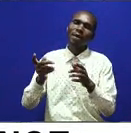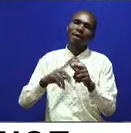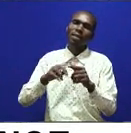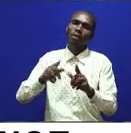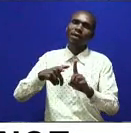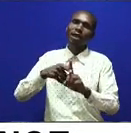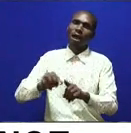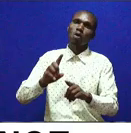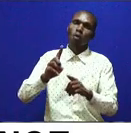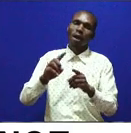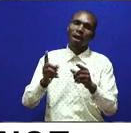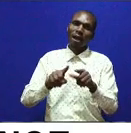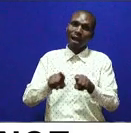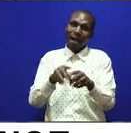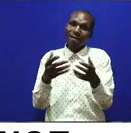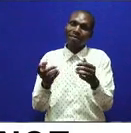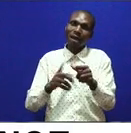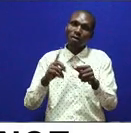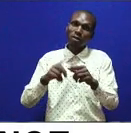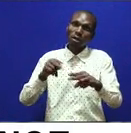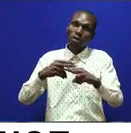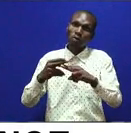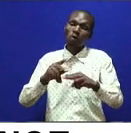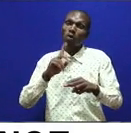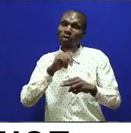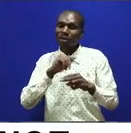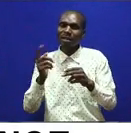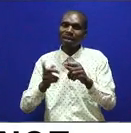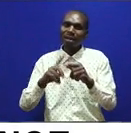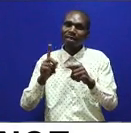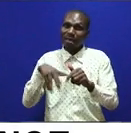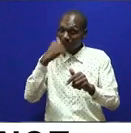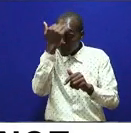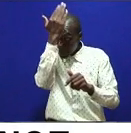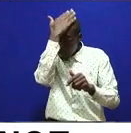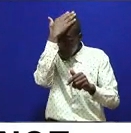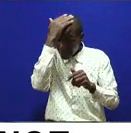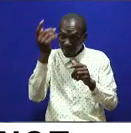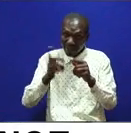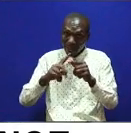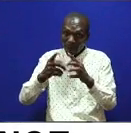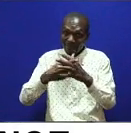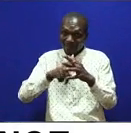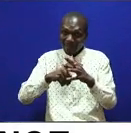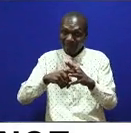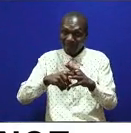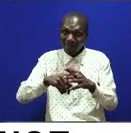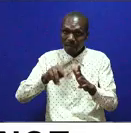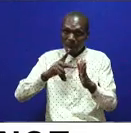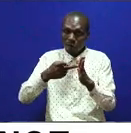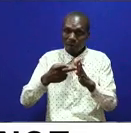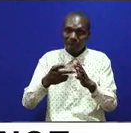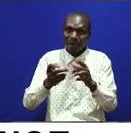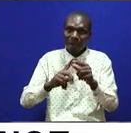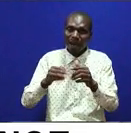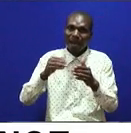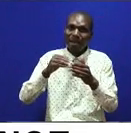moja. Kwa hivyo tuko karibu kumaliza na Jumatatu tusazindua hiyo muradi na